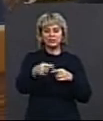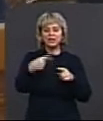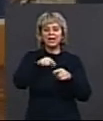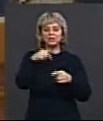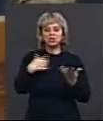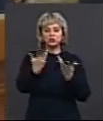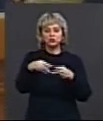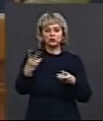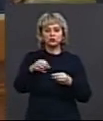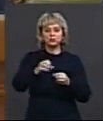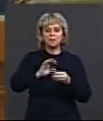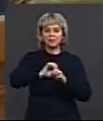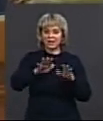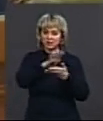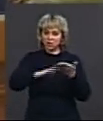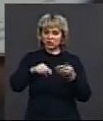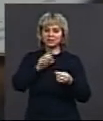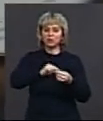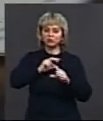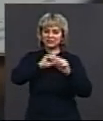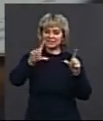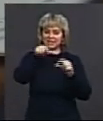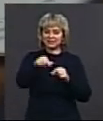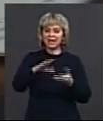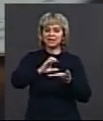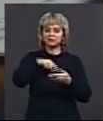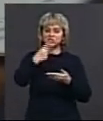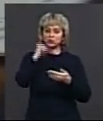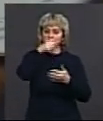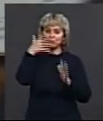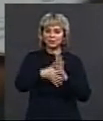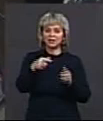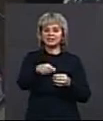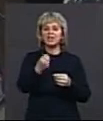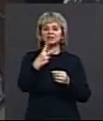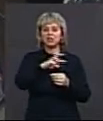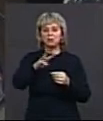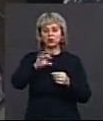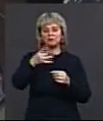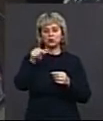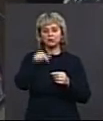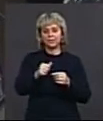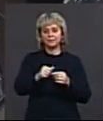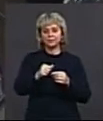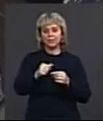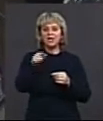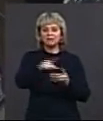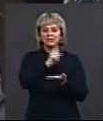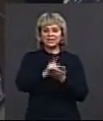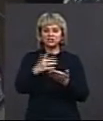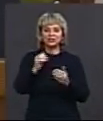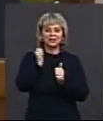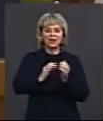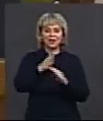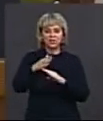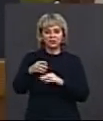это, я считаю, надо популяризировать. На работу Центра поддержки экспорта в следующем году потратят около 12 миллионов рублей. Вы должны дойти до